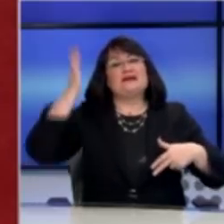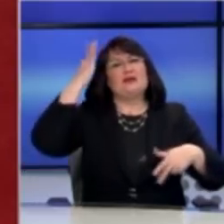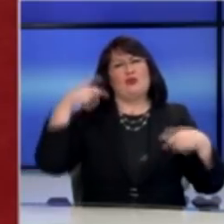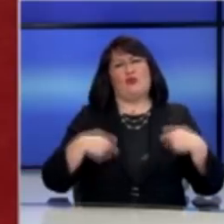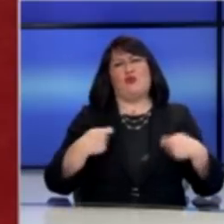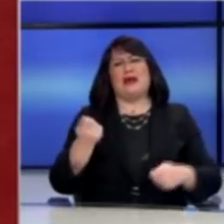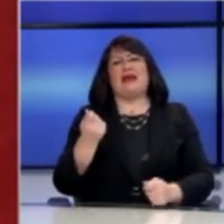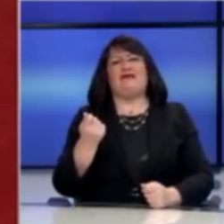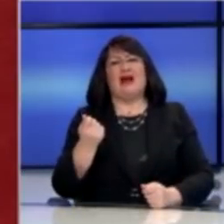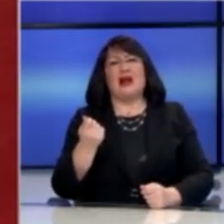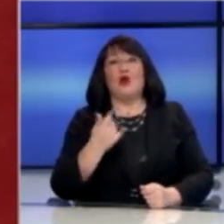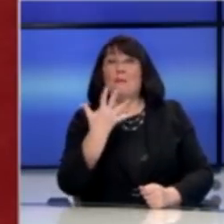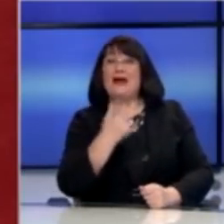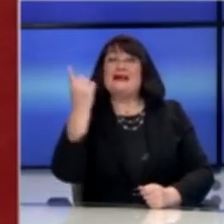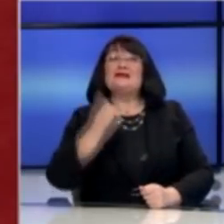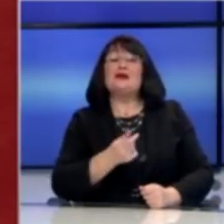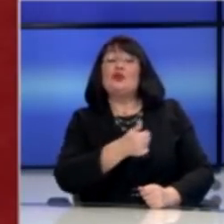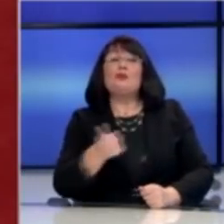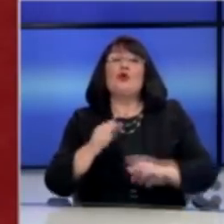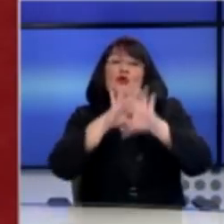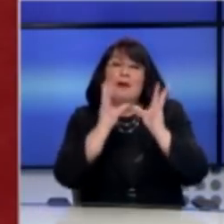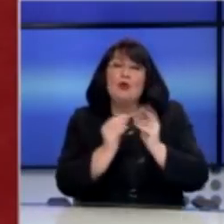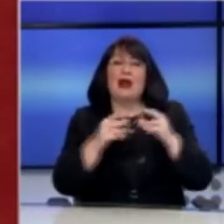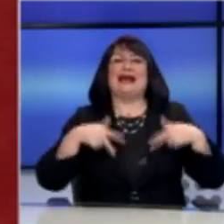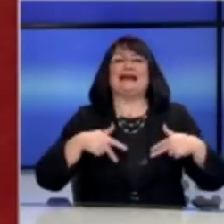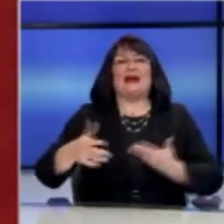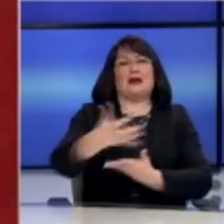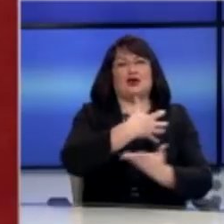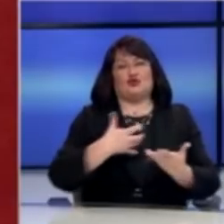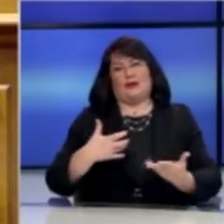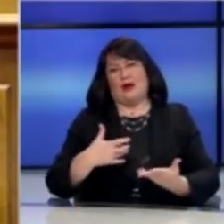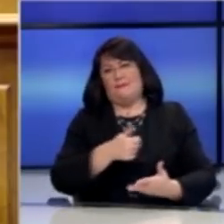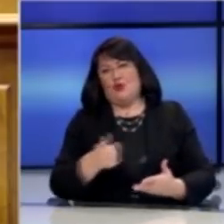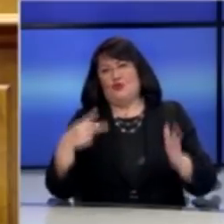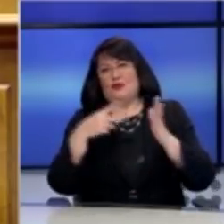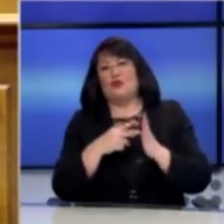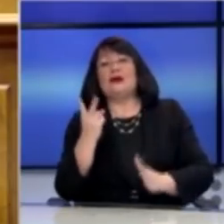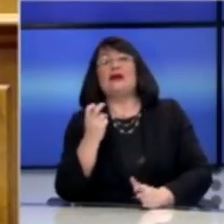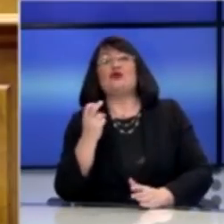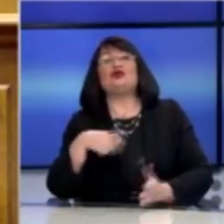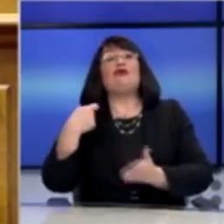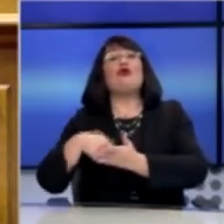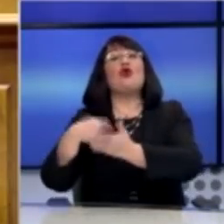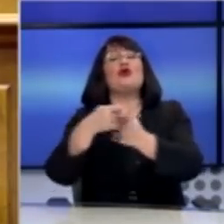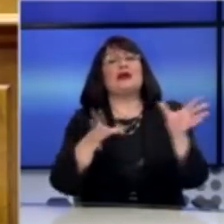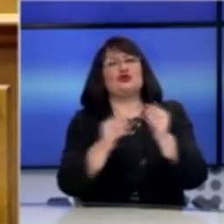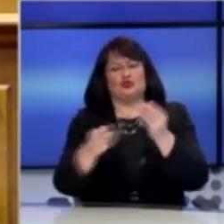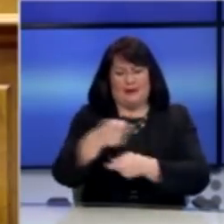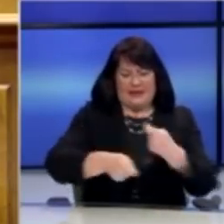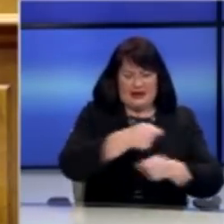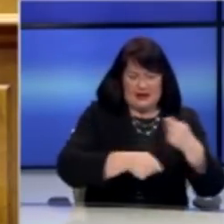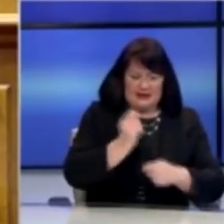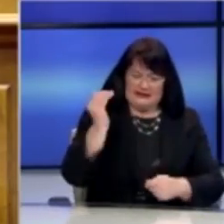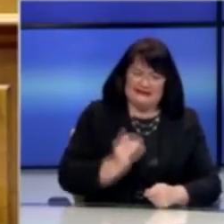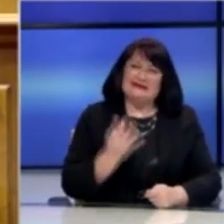κεφάλαιο καταβάλει μόλις ένα 5% των συνολικών κρατικών εσόδων. Το 2020 η φορολογία των επιχειρήσεων